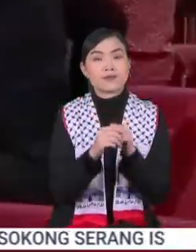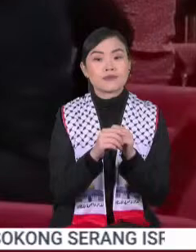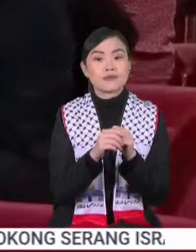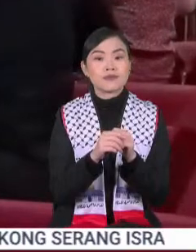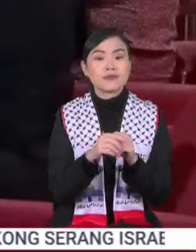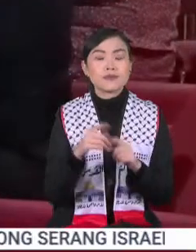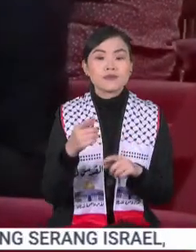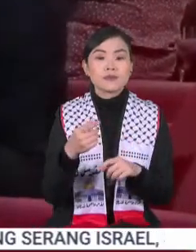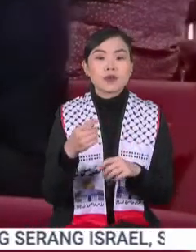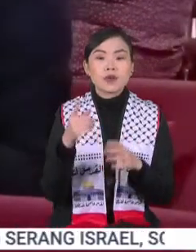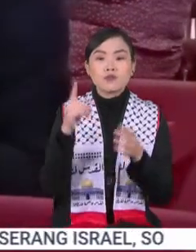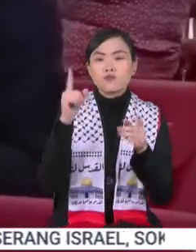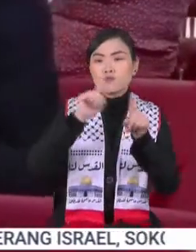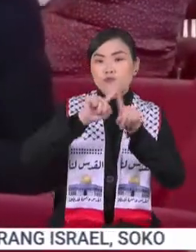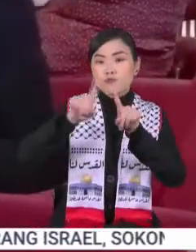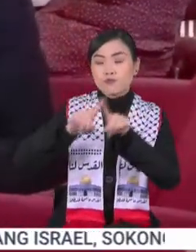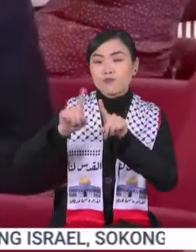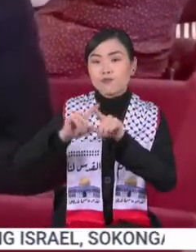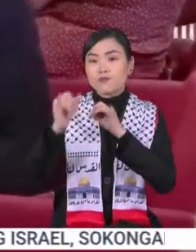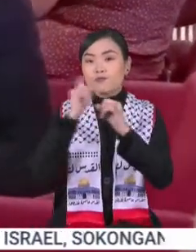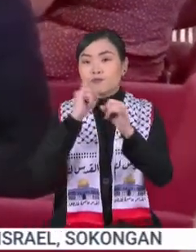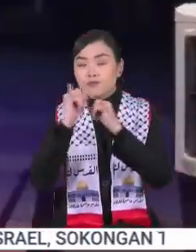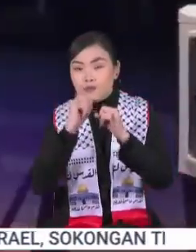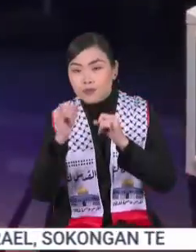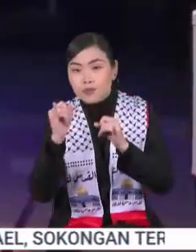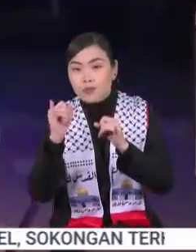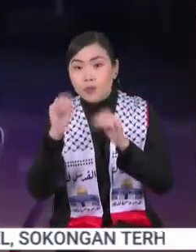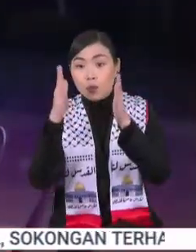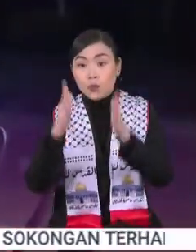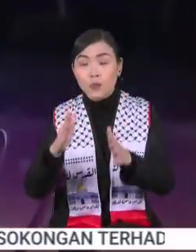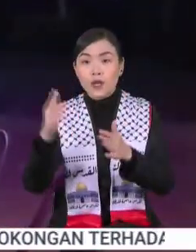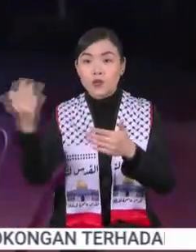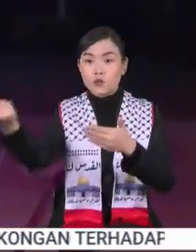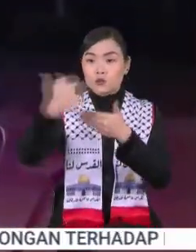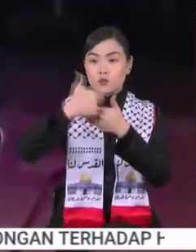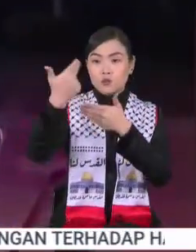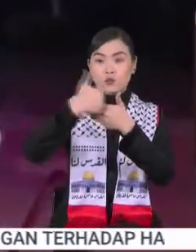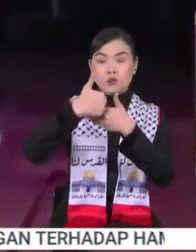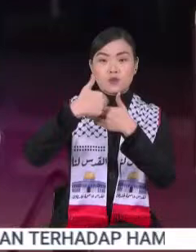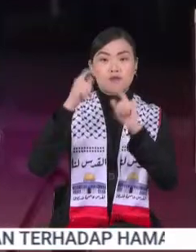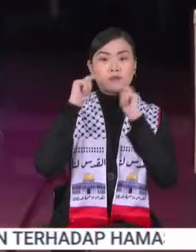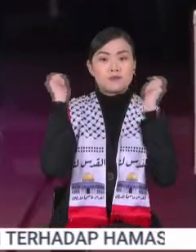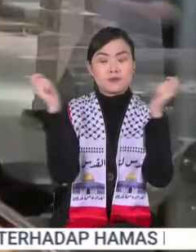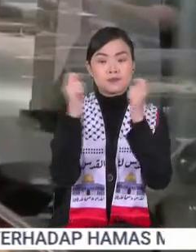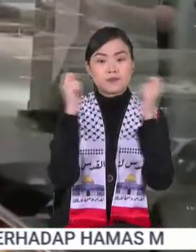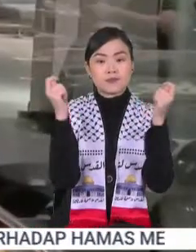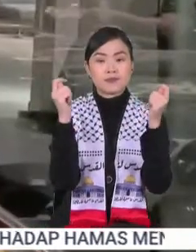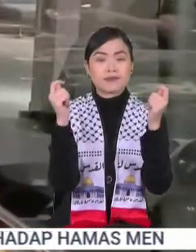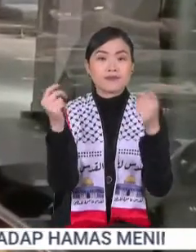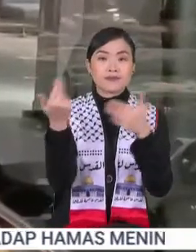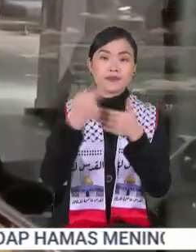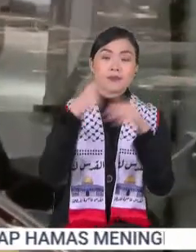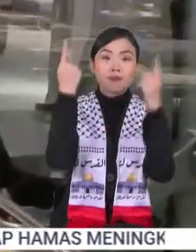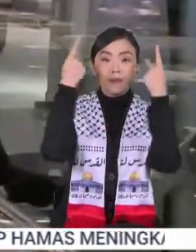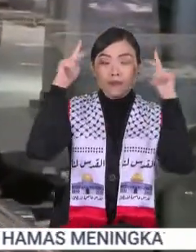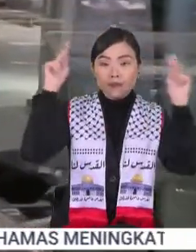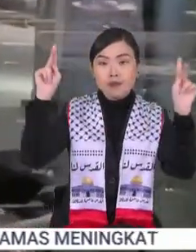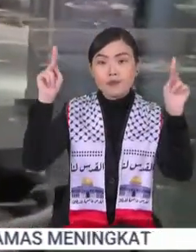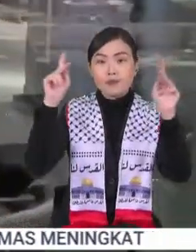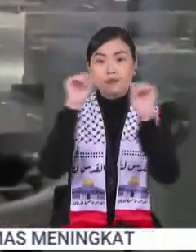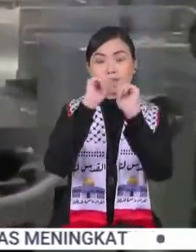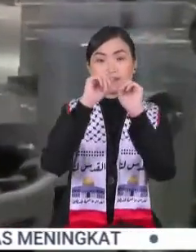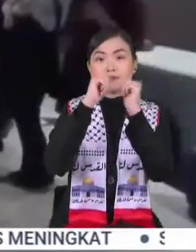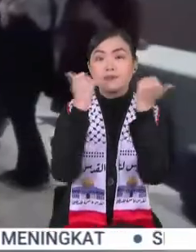media dari Persatuan Wartawan Utara Sarawak hadir memeriahkan Majlis tersebut turut hadir presiden persekutuan